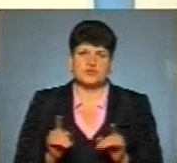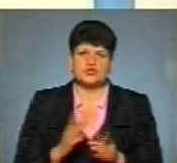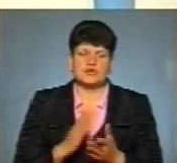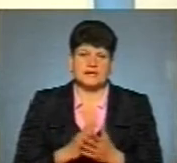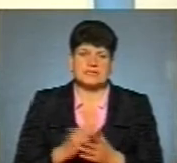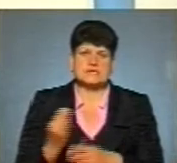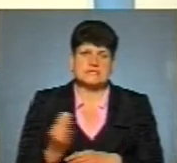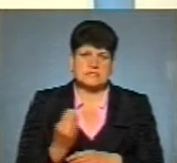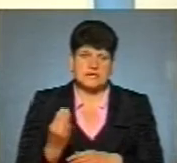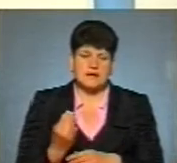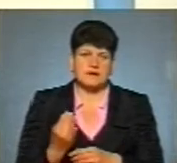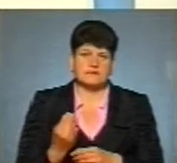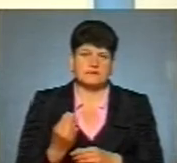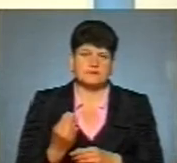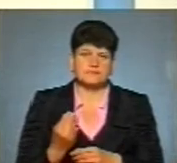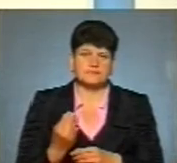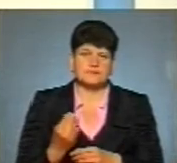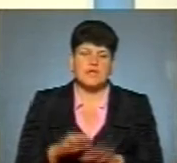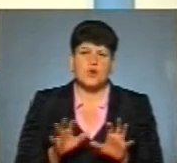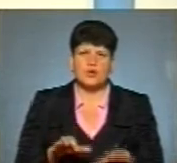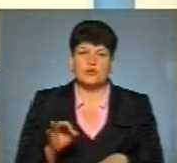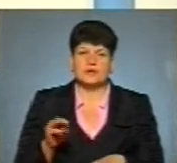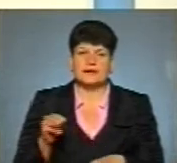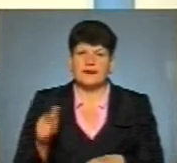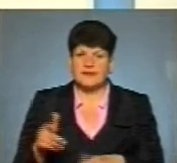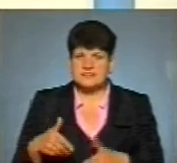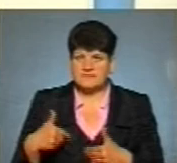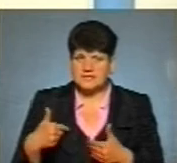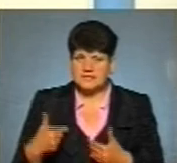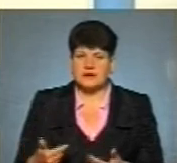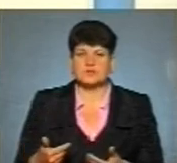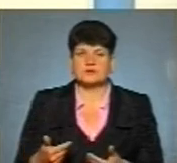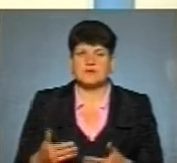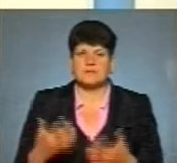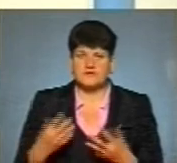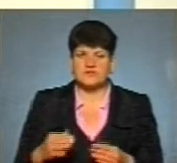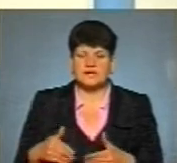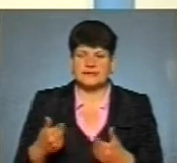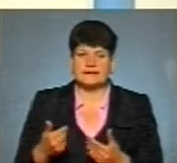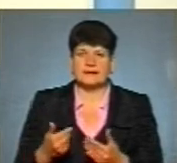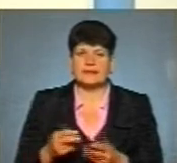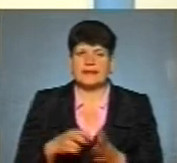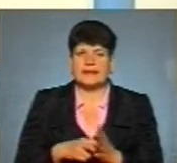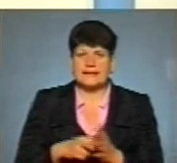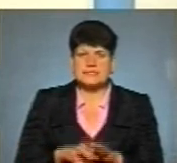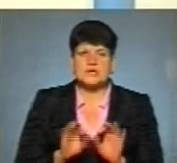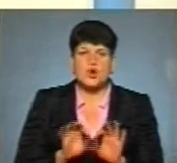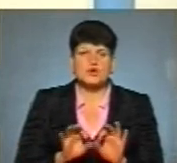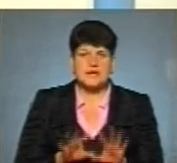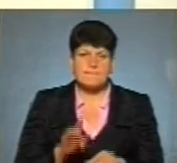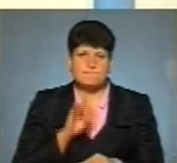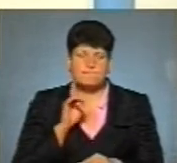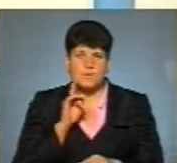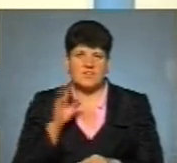таке цікаве, то все ж таки і голови ОТГ звертаються, ми дали вже листа роз'яснення.